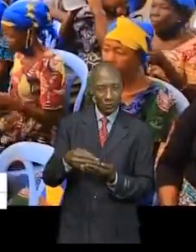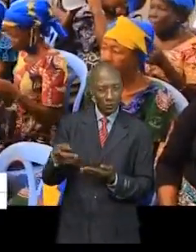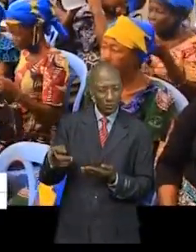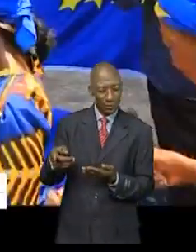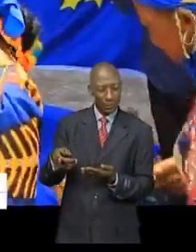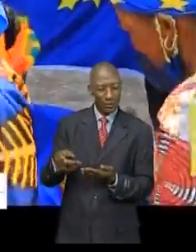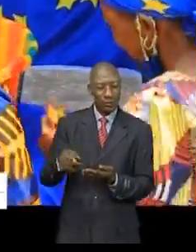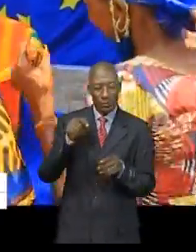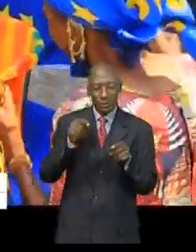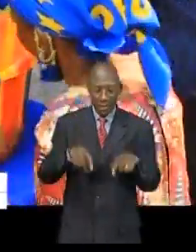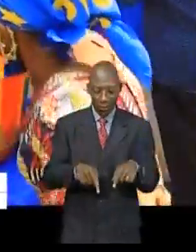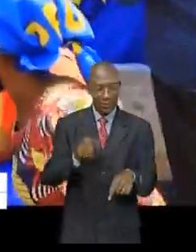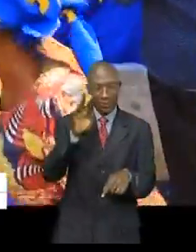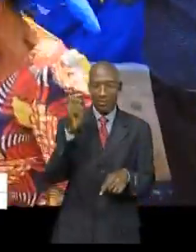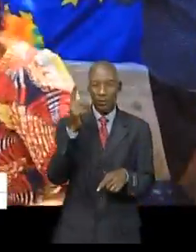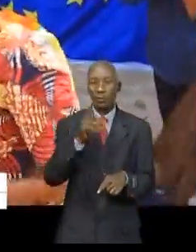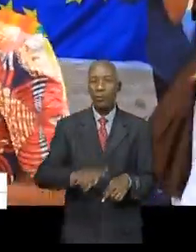l'étendue du territoire national.